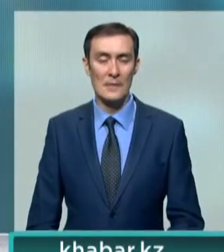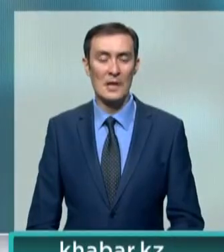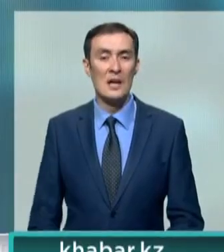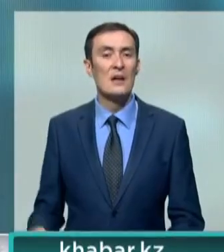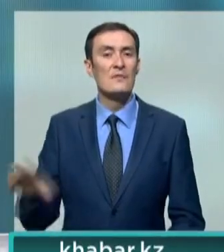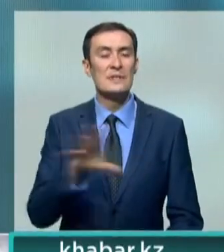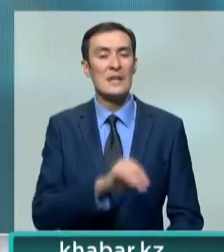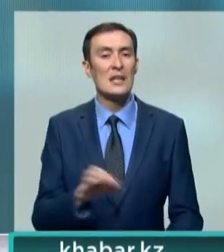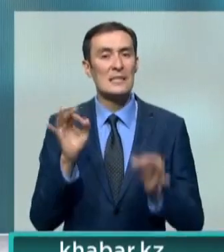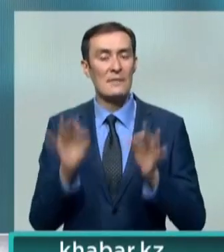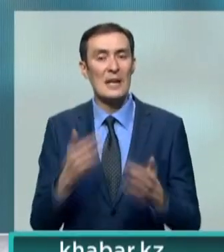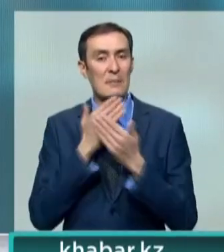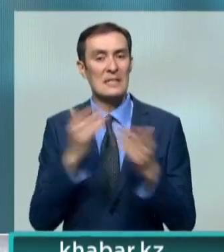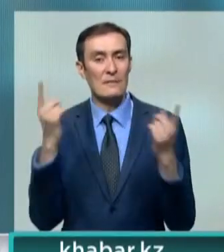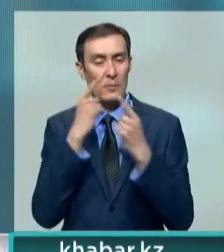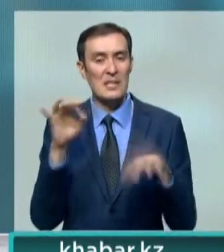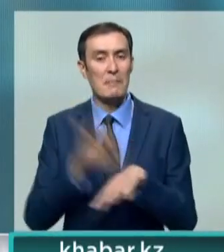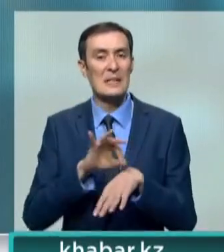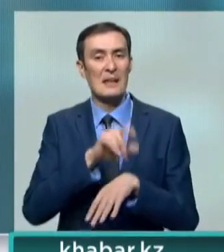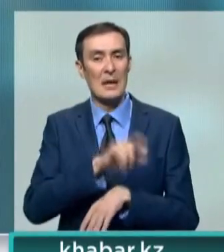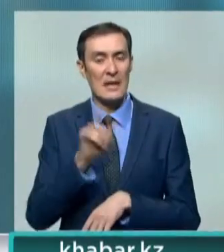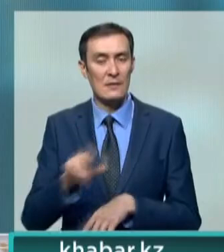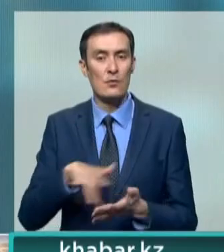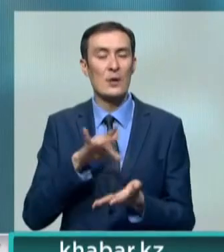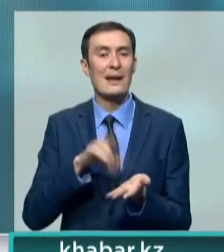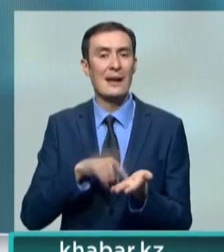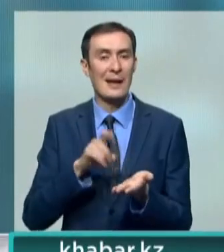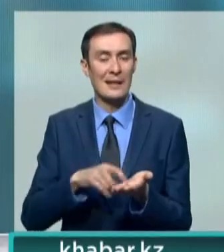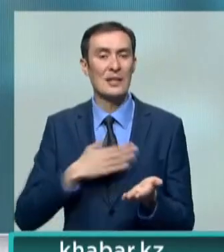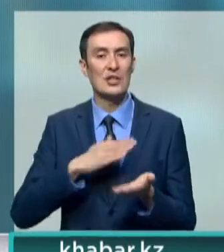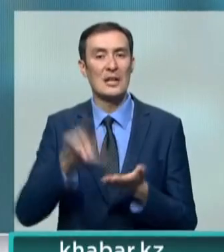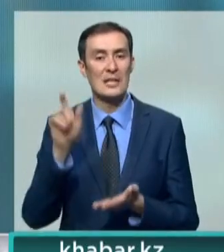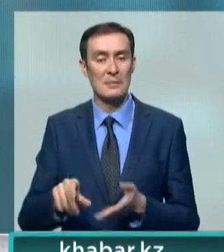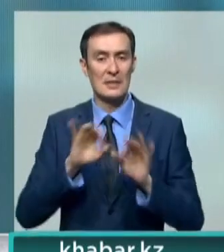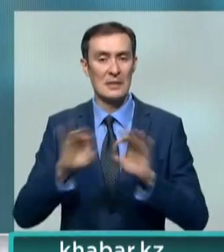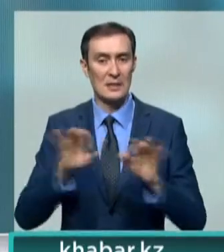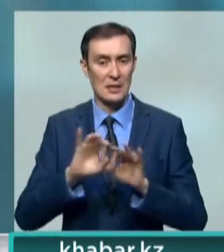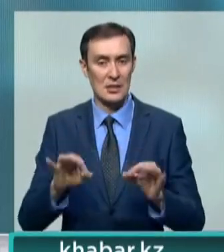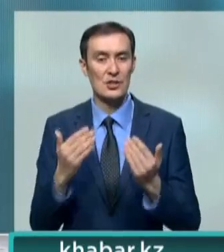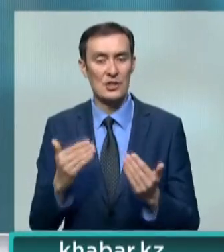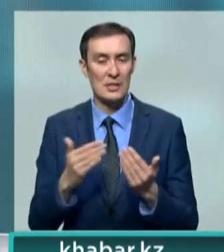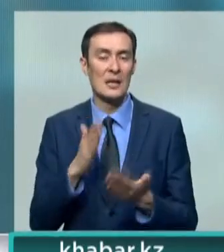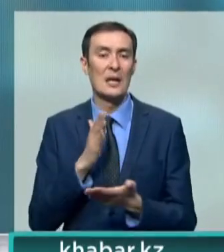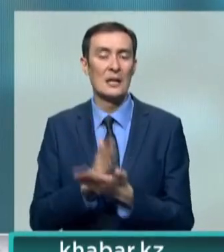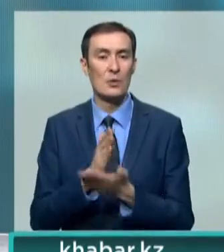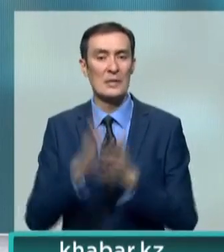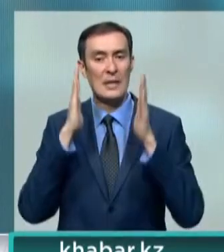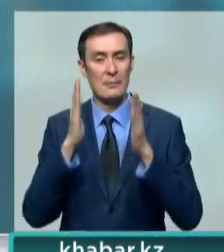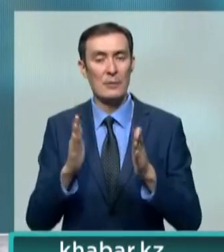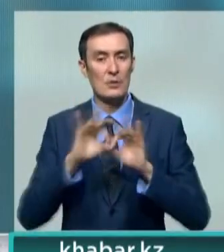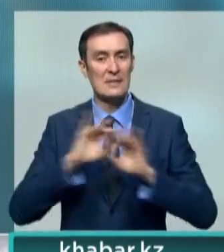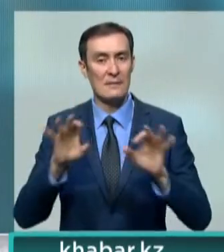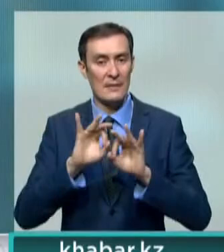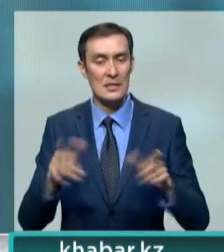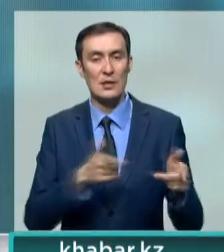Вся достоверная и последняя информация по заболевшим коронавирусом в Караганде у нашего корреспондента Марины Золотаревой. Она сейчас с нами на